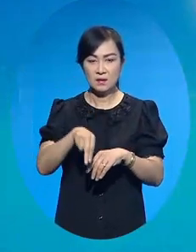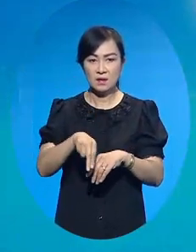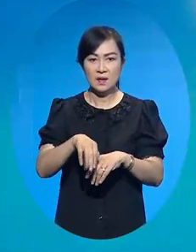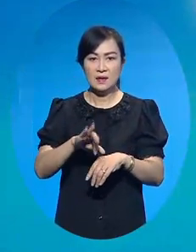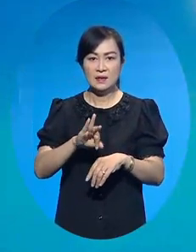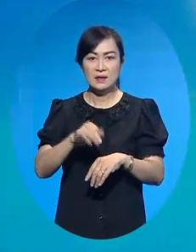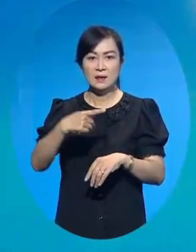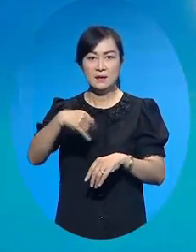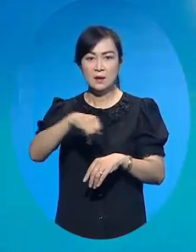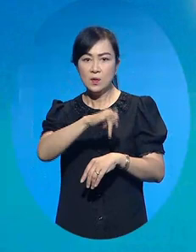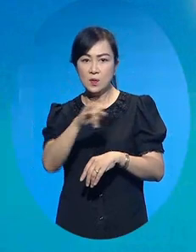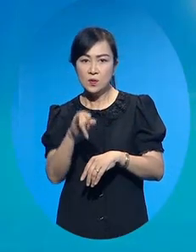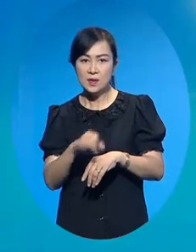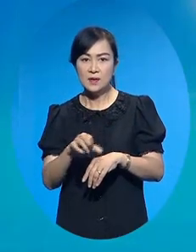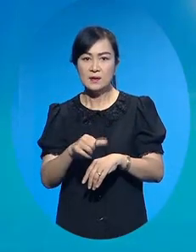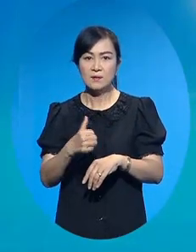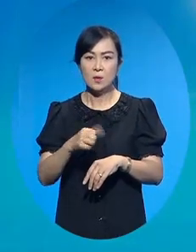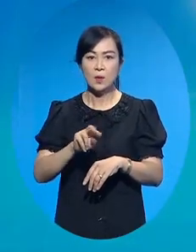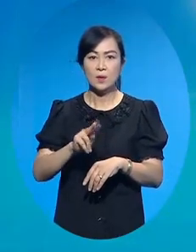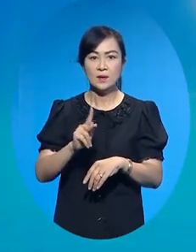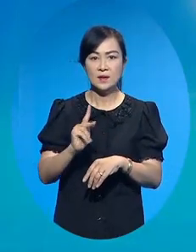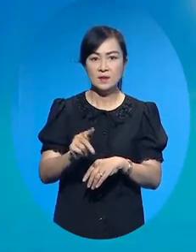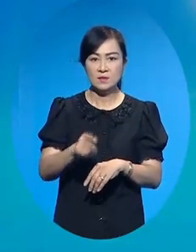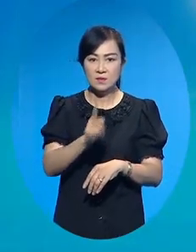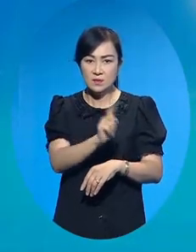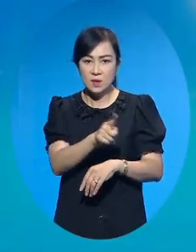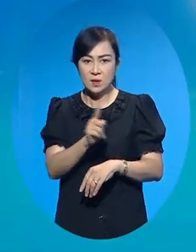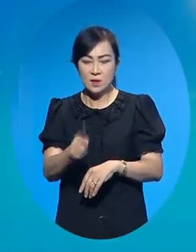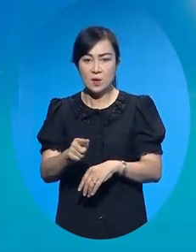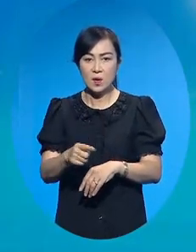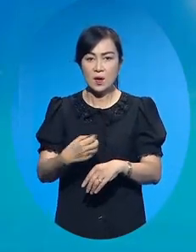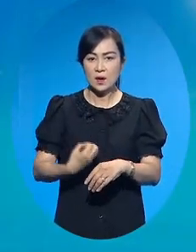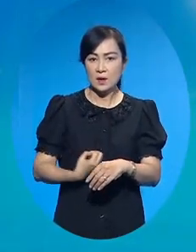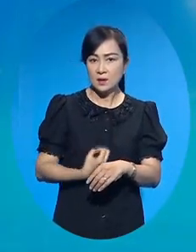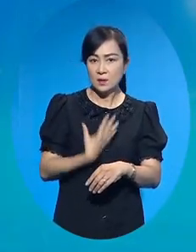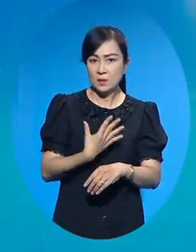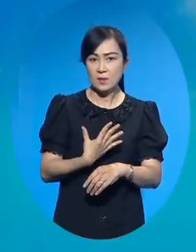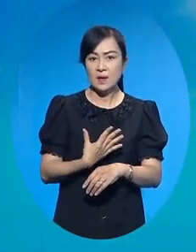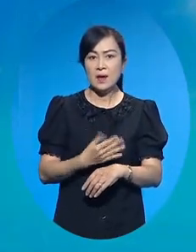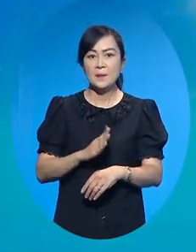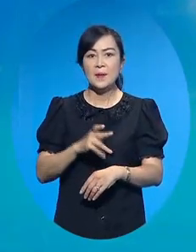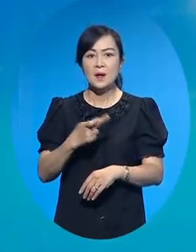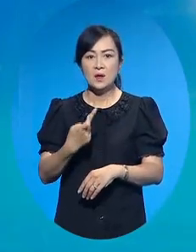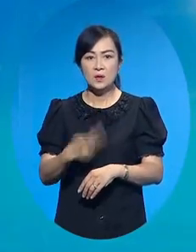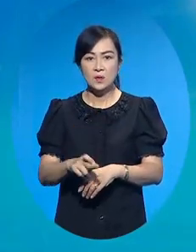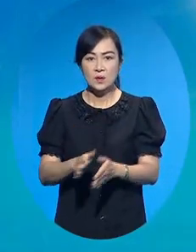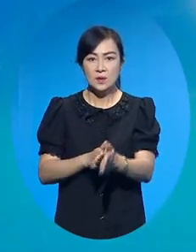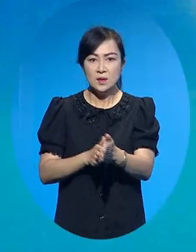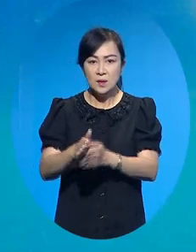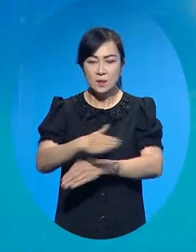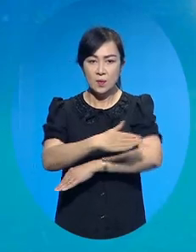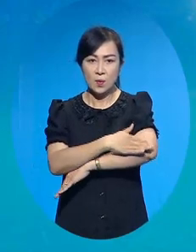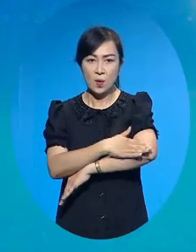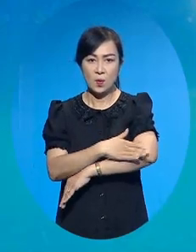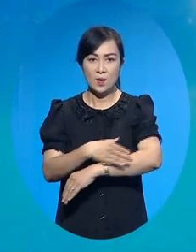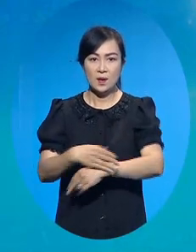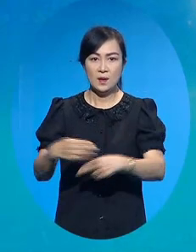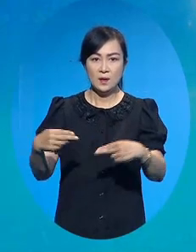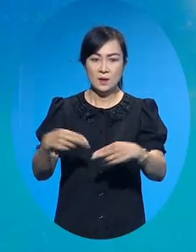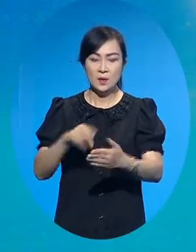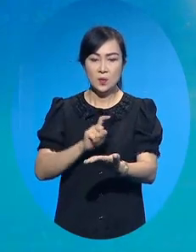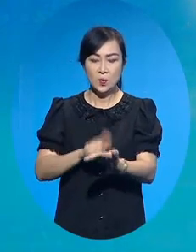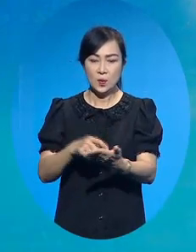Yevgeny Prigozhin và Dmitry Utkin về những mối đe dọa đối với mạng sống của họ và khẳng định Belarus sẽ tiếp tục hỗ trợ lực lượng đánh thuê